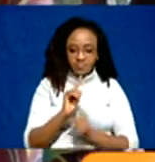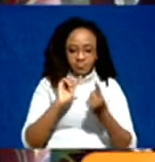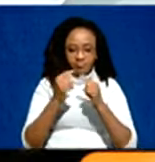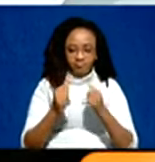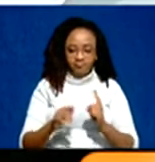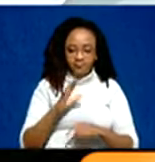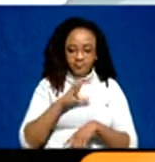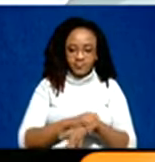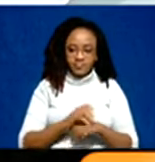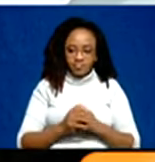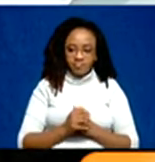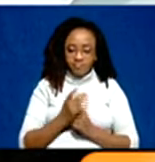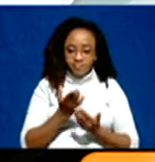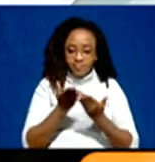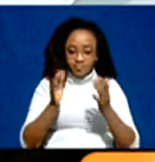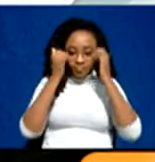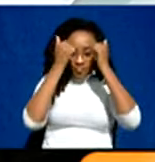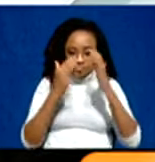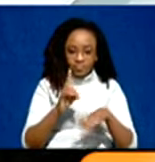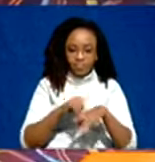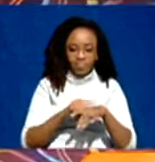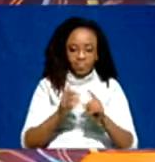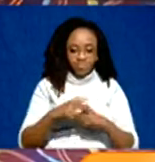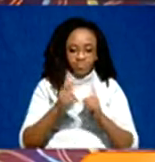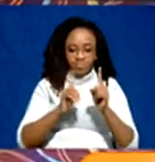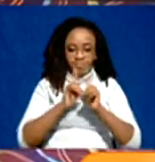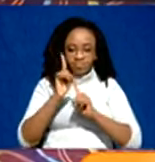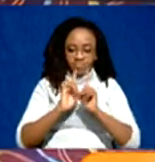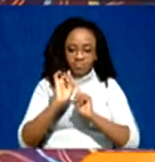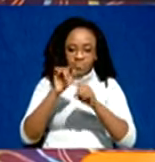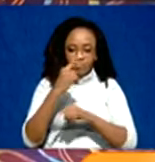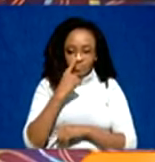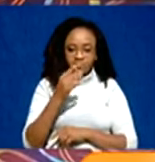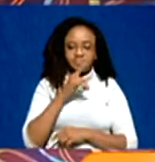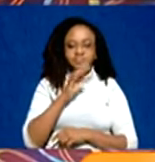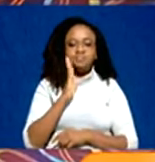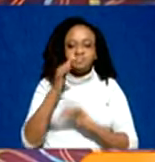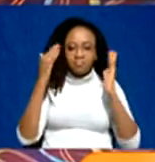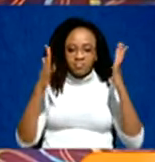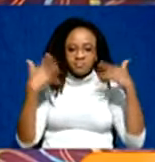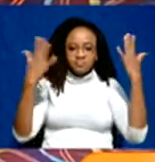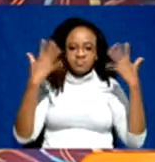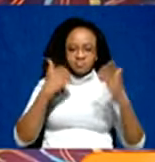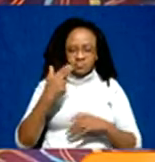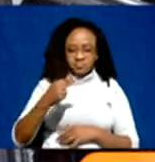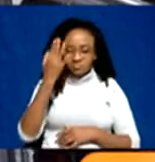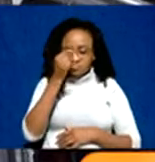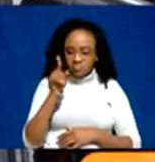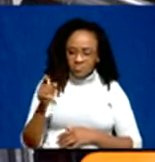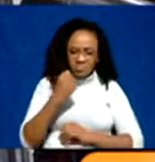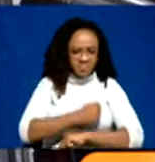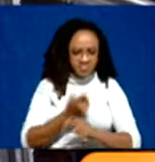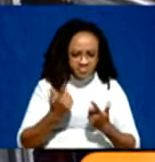wakijeruhiwa. Wanafunzi hao walipoanza safari, wazazi walikuwa na wasiwasi tele, kwani haikuwa kawaida kwa shule